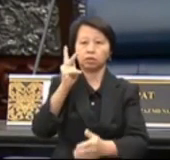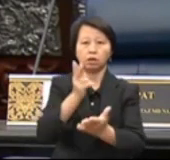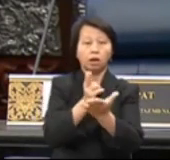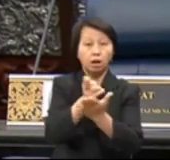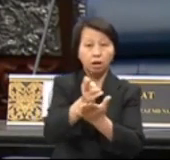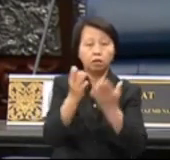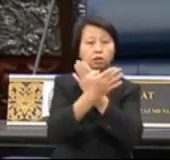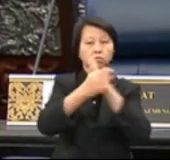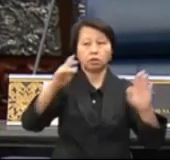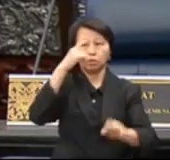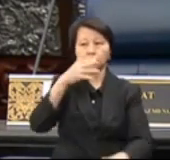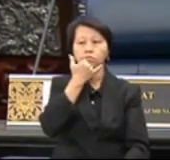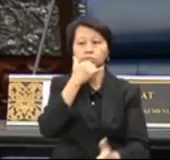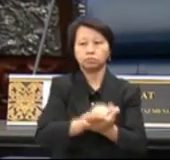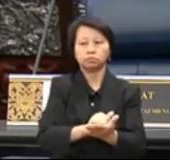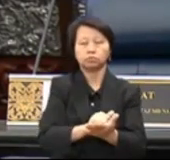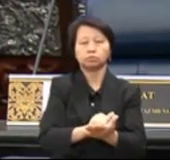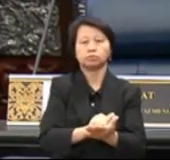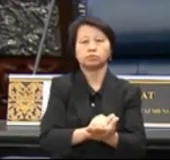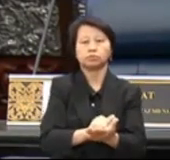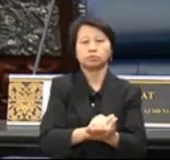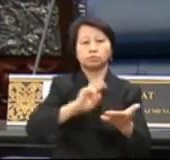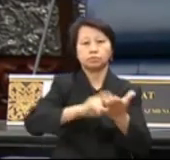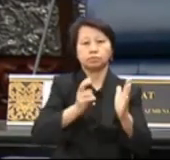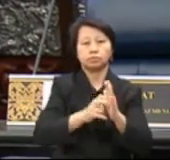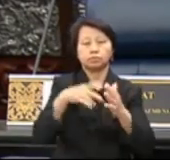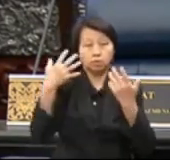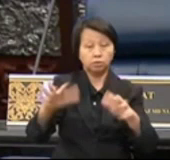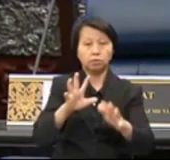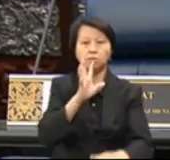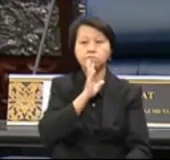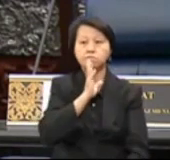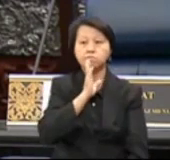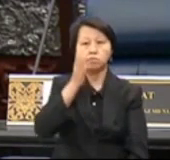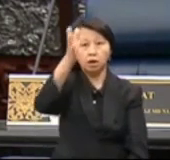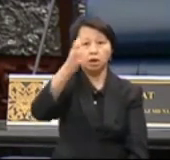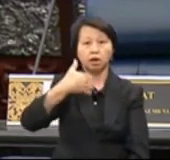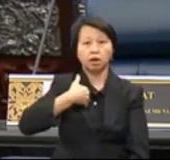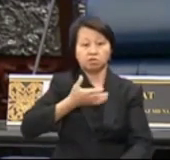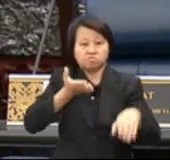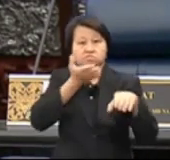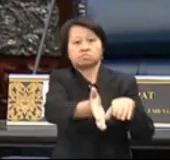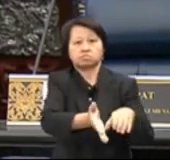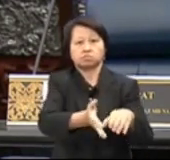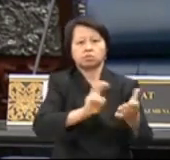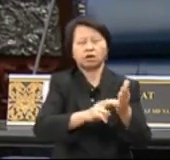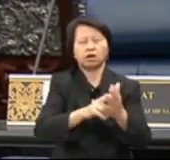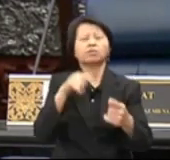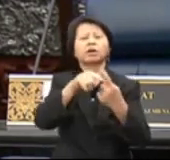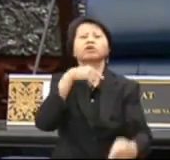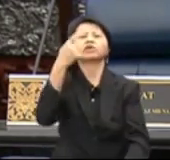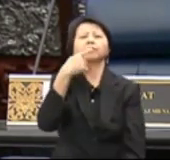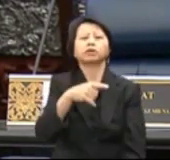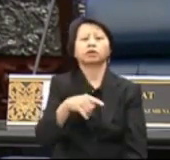kebebasan bagi kesalahan itu maksudnya dia telah menyatakan akan ada penyembelihan maksudnya kepada siapa